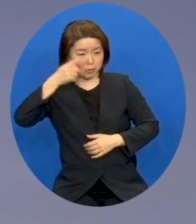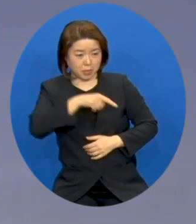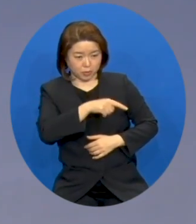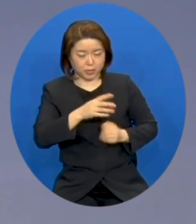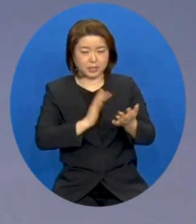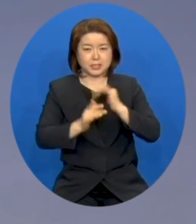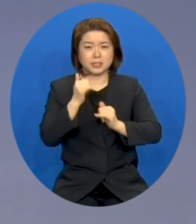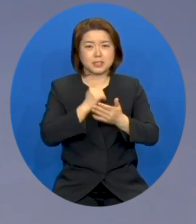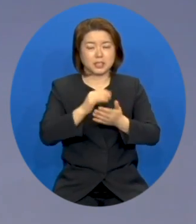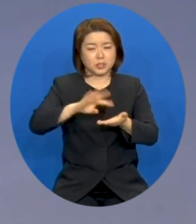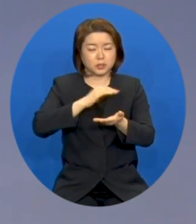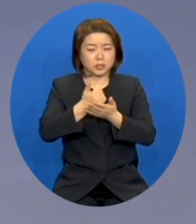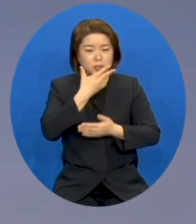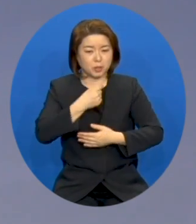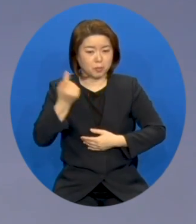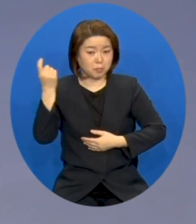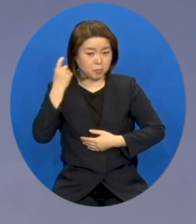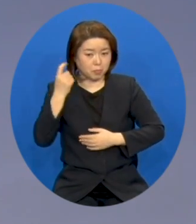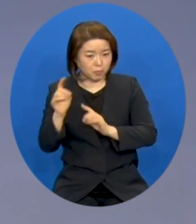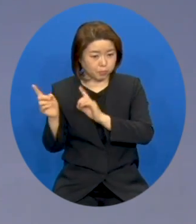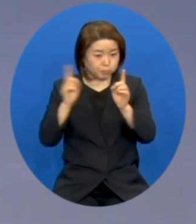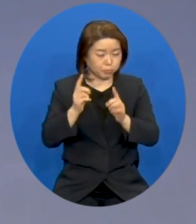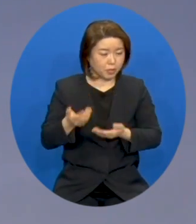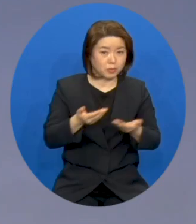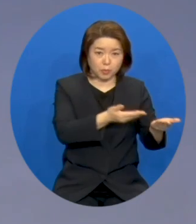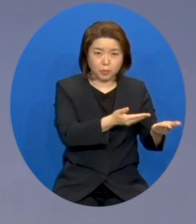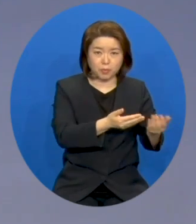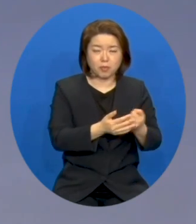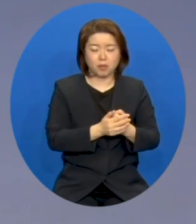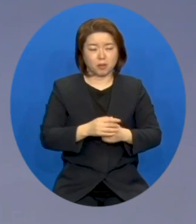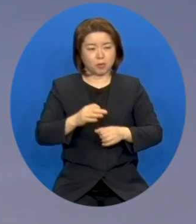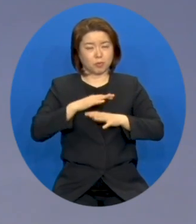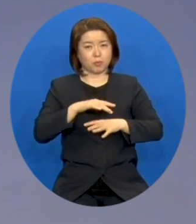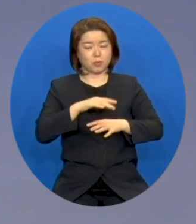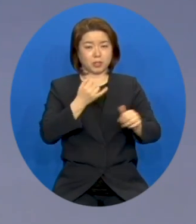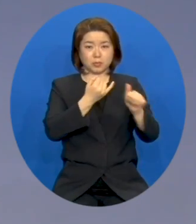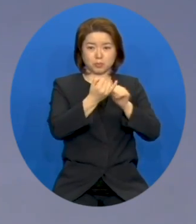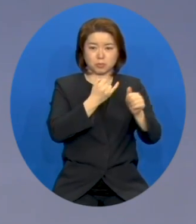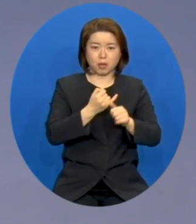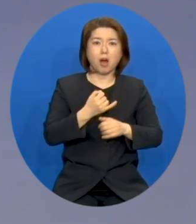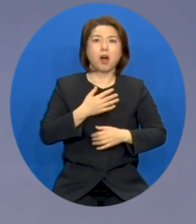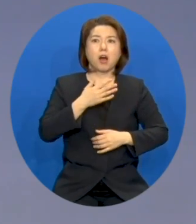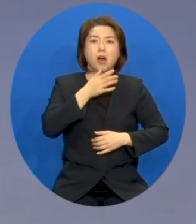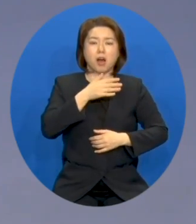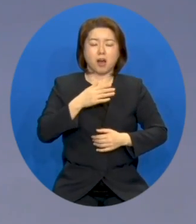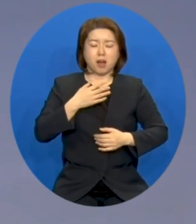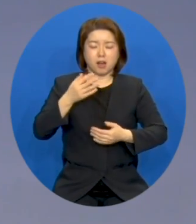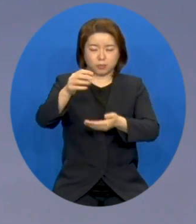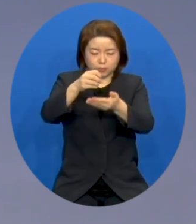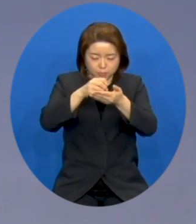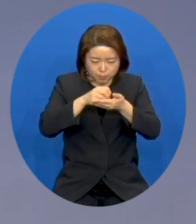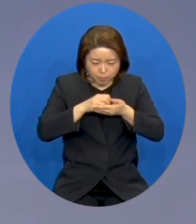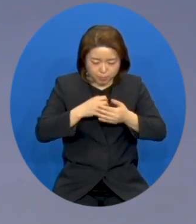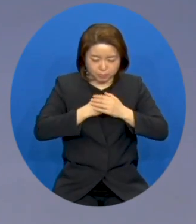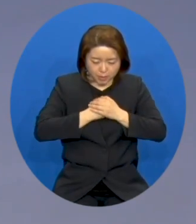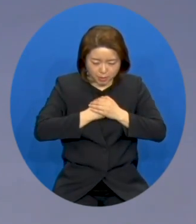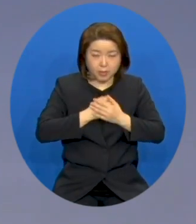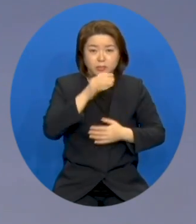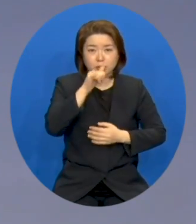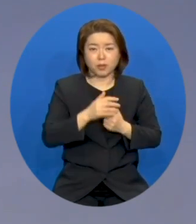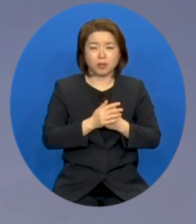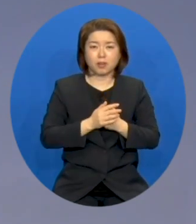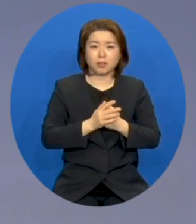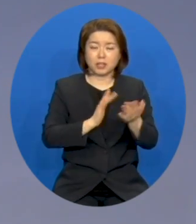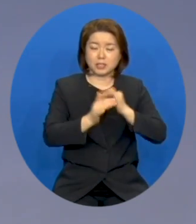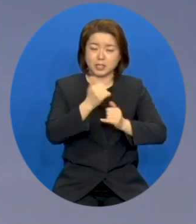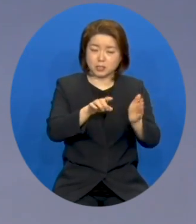그리스도의 부활의 복음을 전했습니다. 놀랍게도 그분들이 그것을 받아들였습니다. 그저 예수 믿은 정도가 아니고